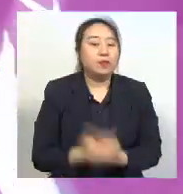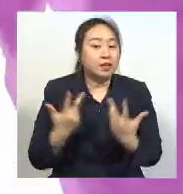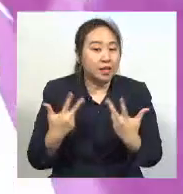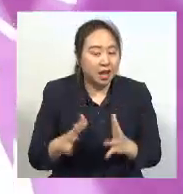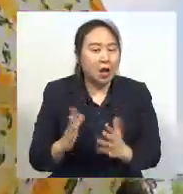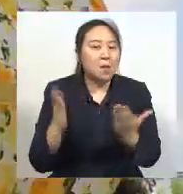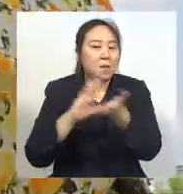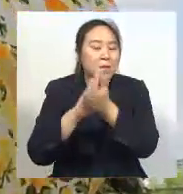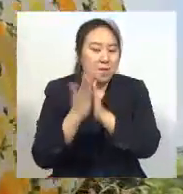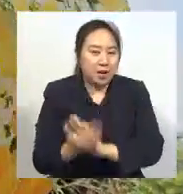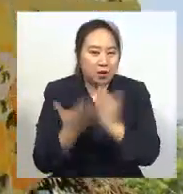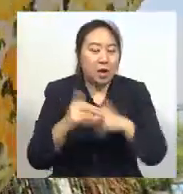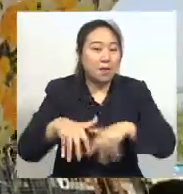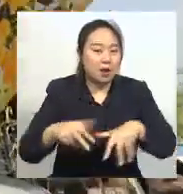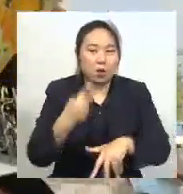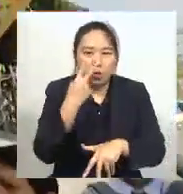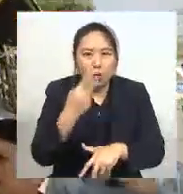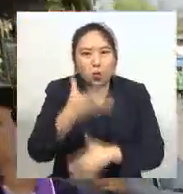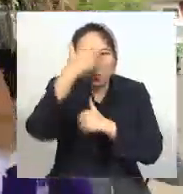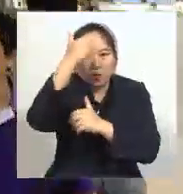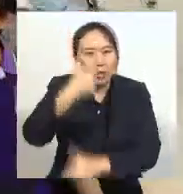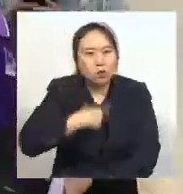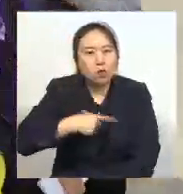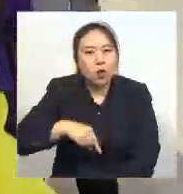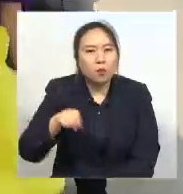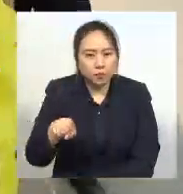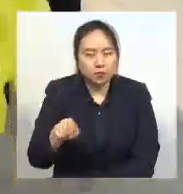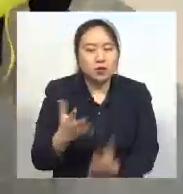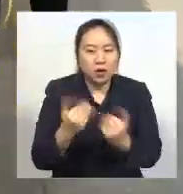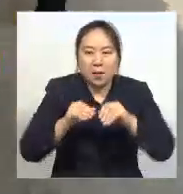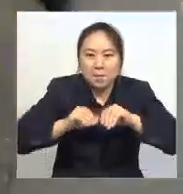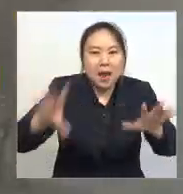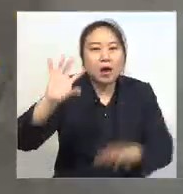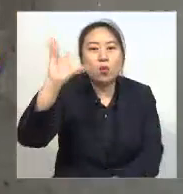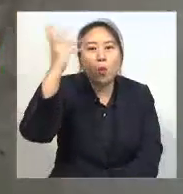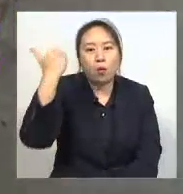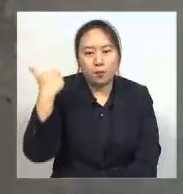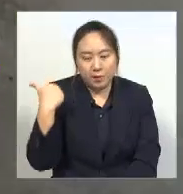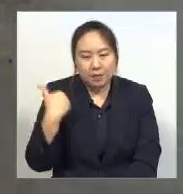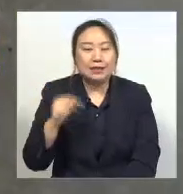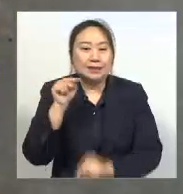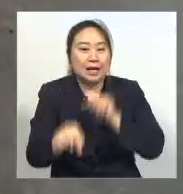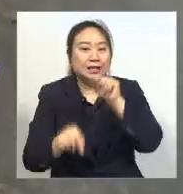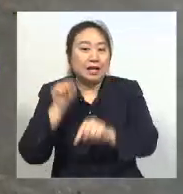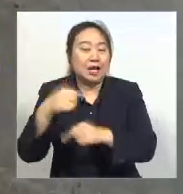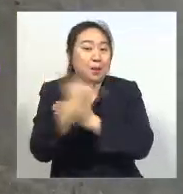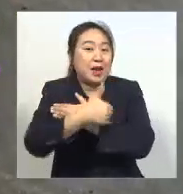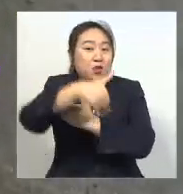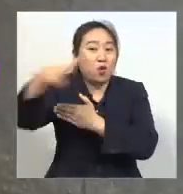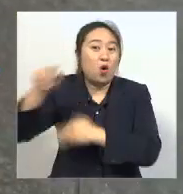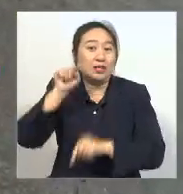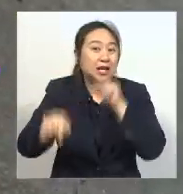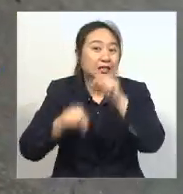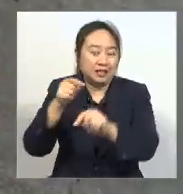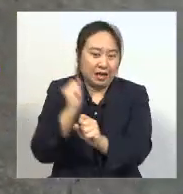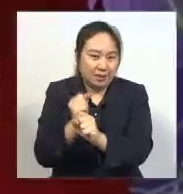นโคมล้านนาที่นิยมของประชาชนทั่วไปซึ่งปัจจุบันถือว่าแพร่หลายไปทั่วโลกเพราะมีการสั่งทำโคมจากหลายประเทศจากที่